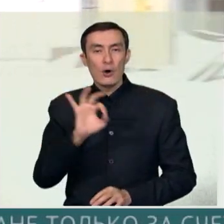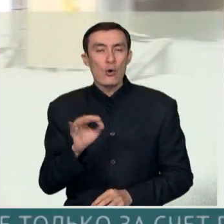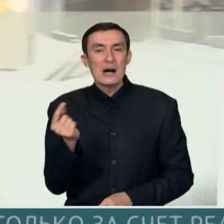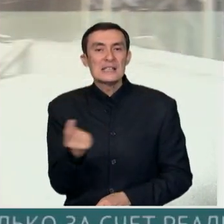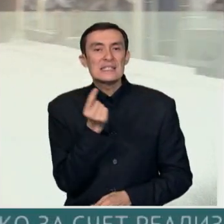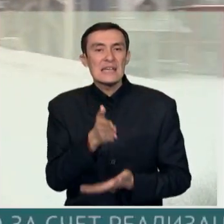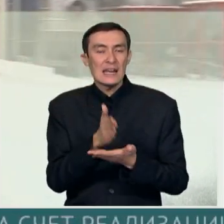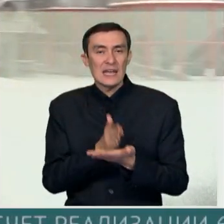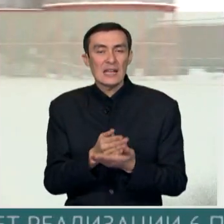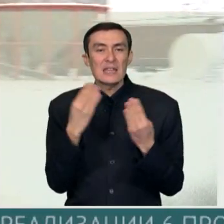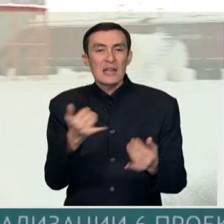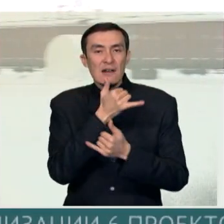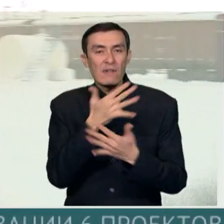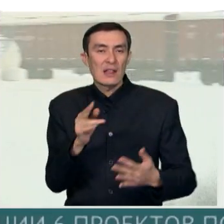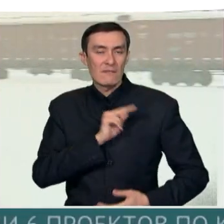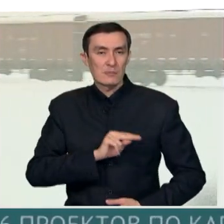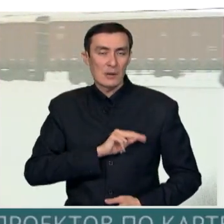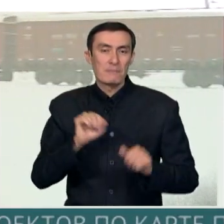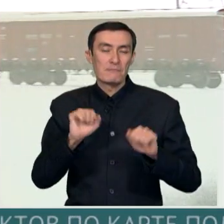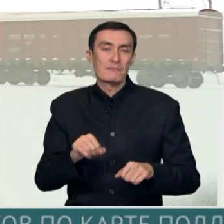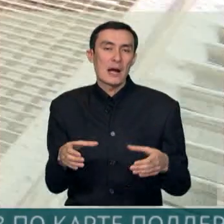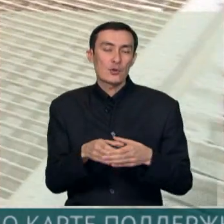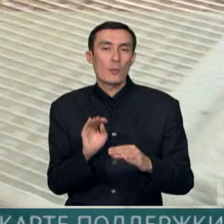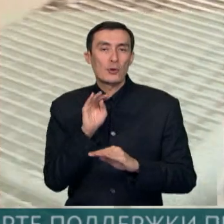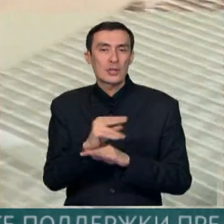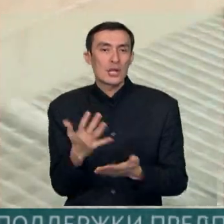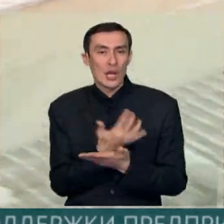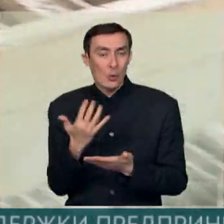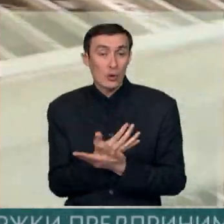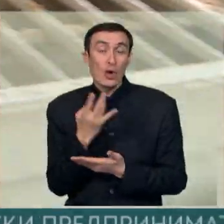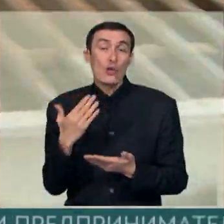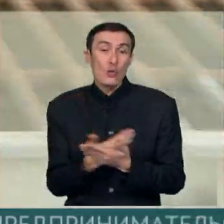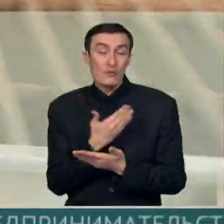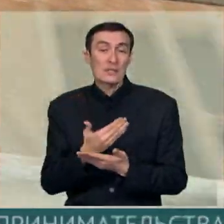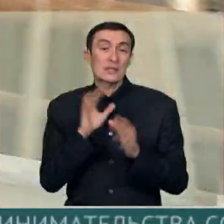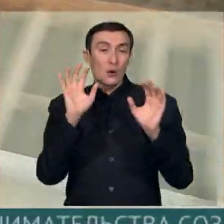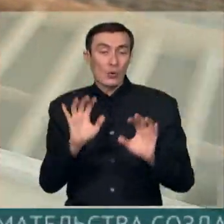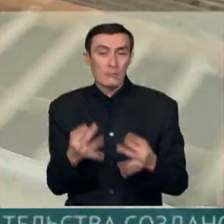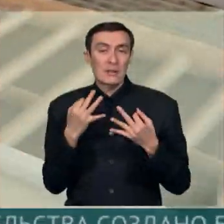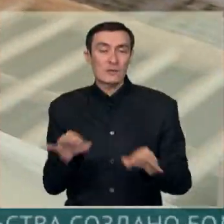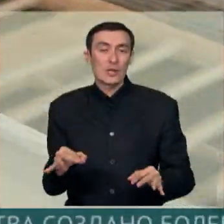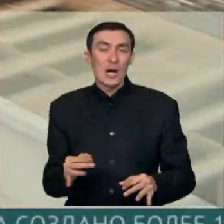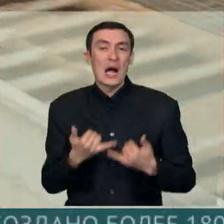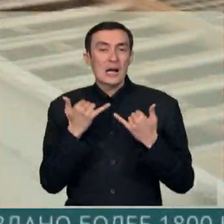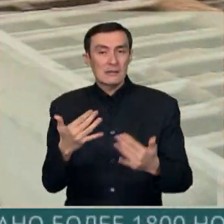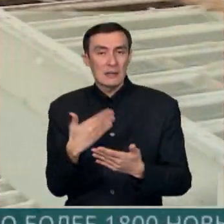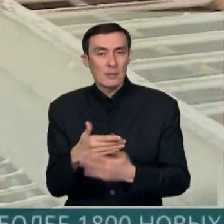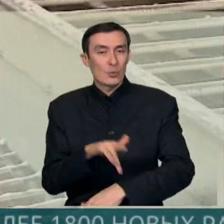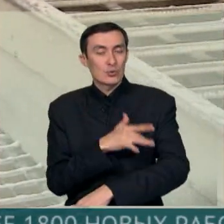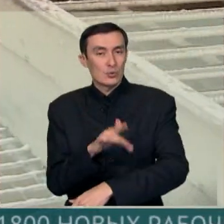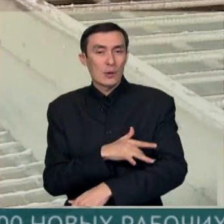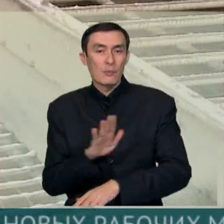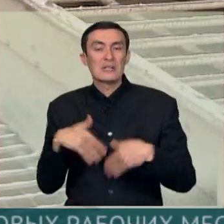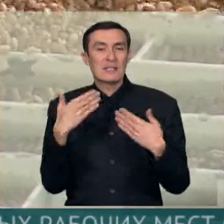зерне. Это не давало возможности компаниям получать дополнительный доход. Новшество же позволило оказывать, к примеру, услуги